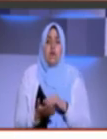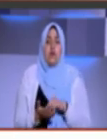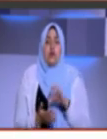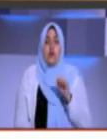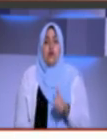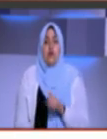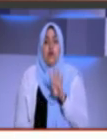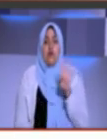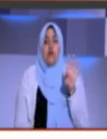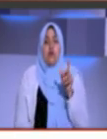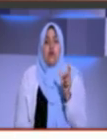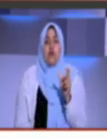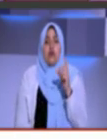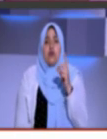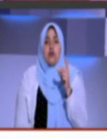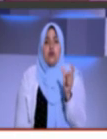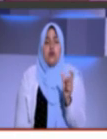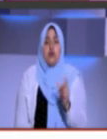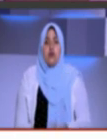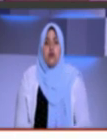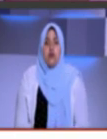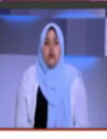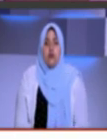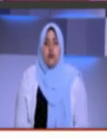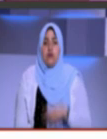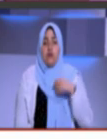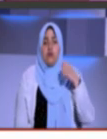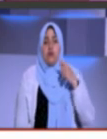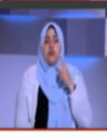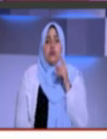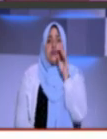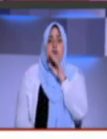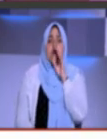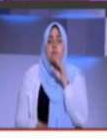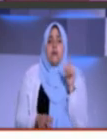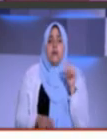سكايب بروفيسور صلاح حسن، استاذ التسويق العالمي والمدير الاكاديمي لبرنامج